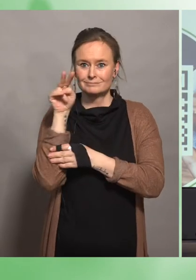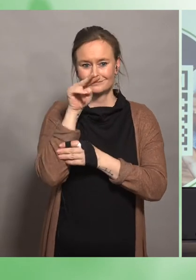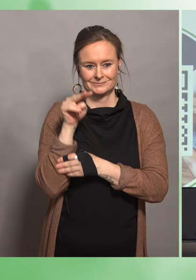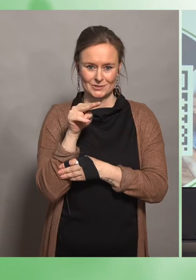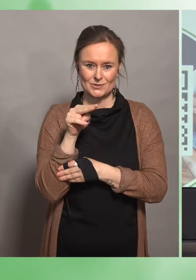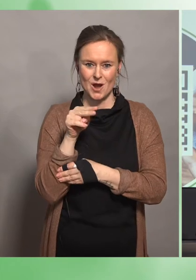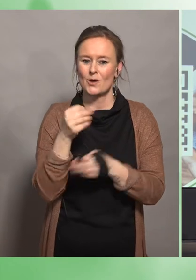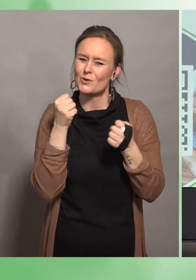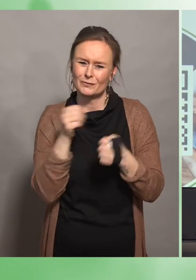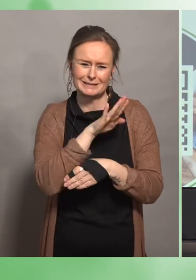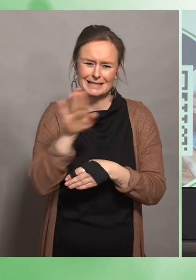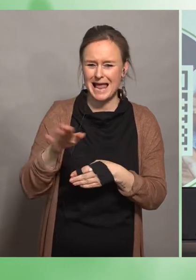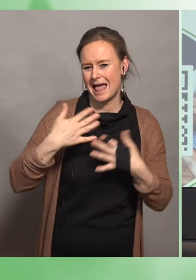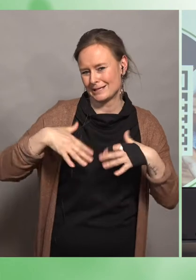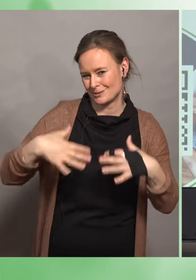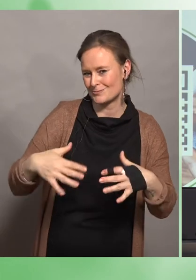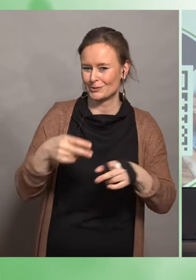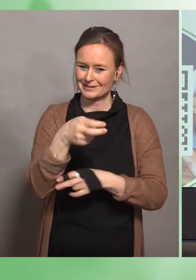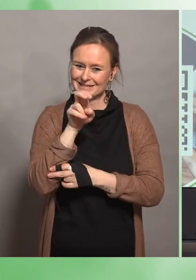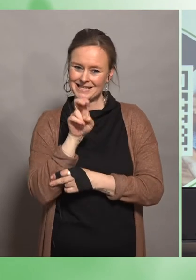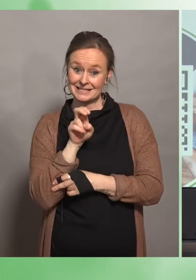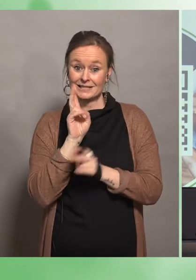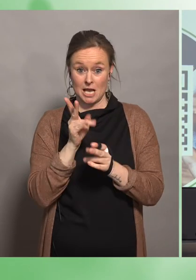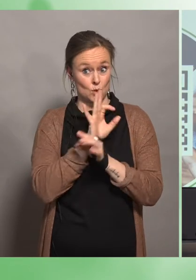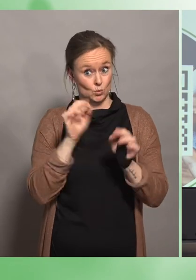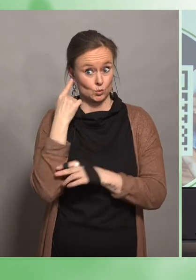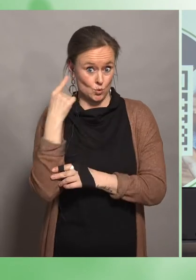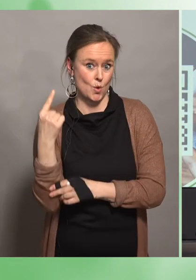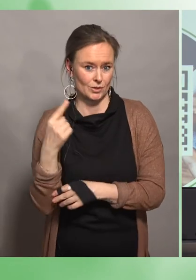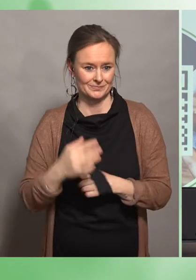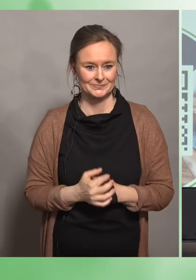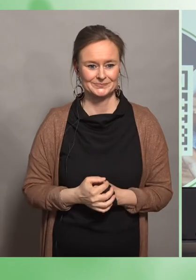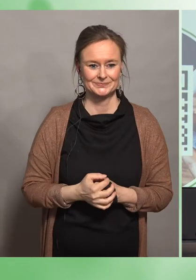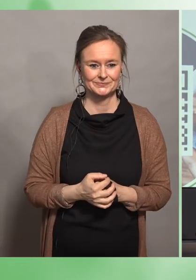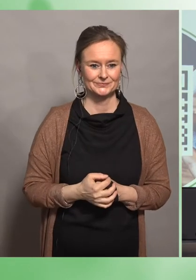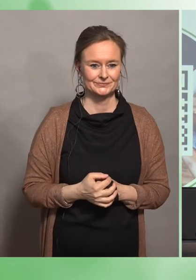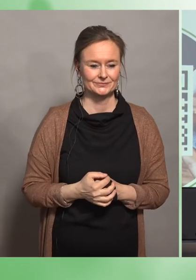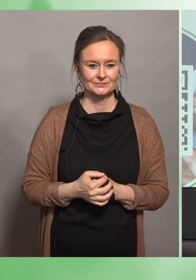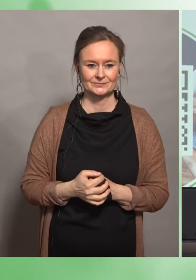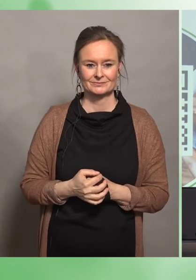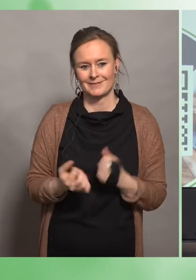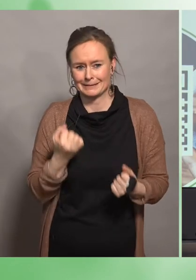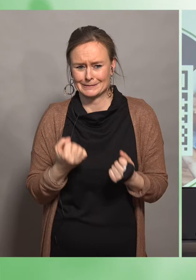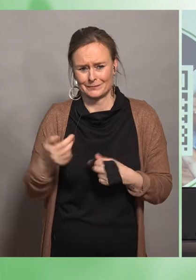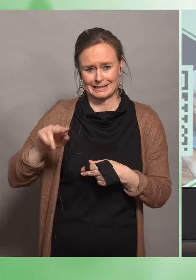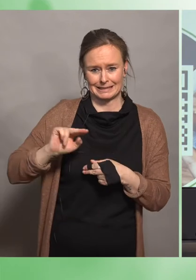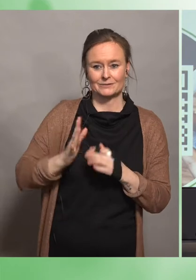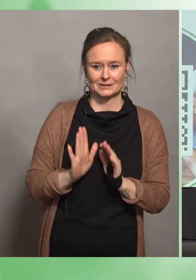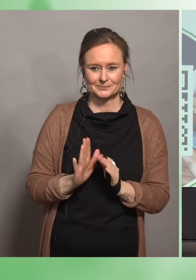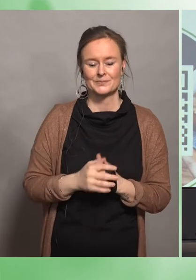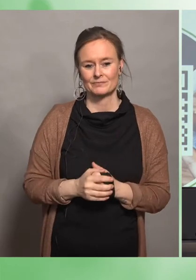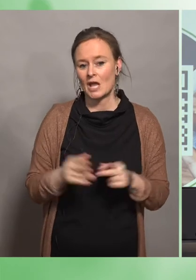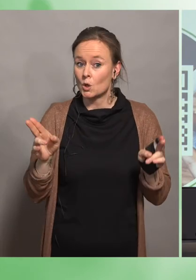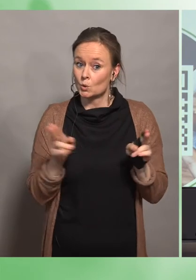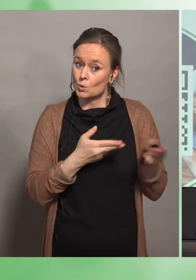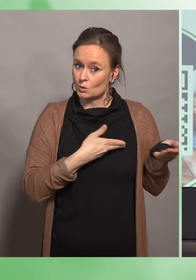haben es sich richtig gemütlich gemacht vor Ihren Bildschirmen und können mich auch gut hören vor allem. Ist jetzt schwierig zu sagen, genau. Ich darf mich kurz